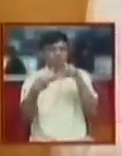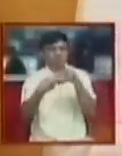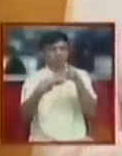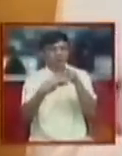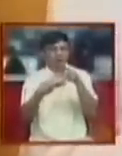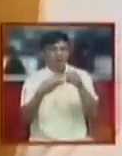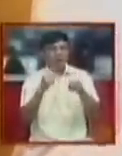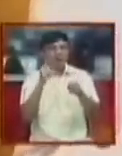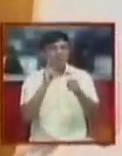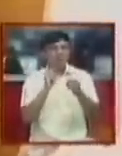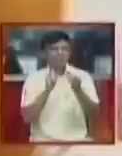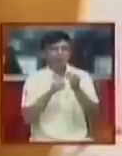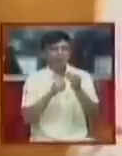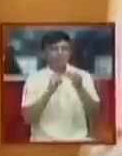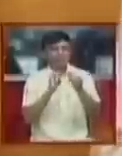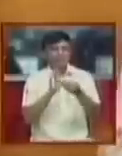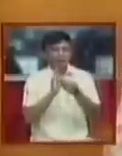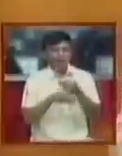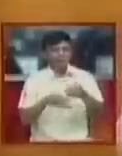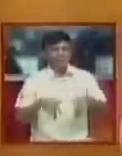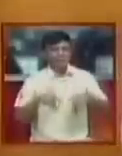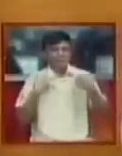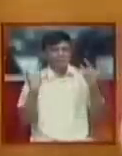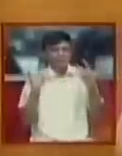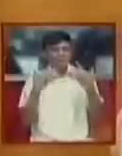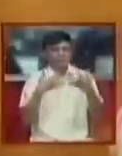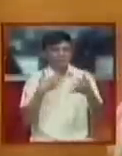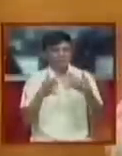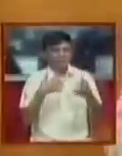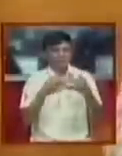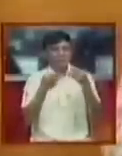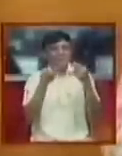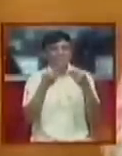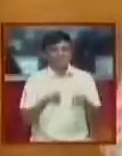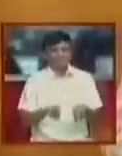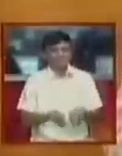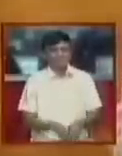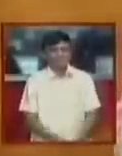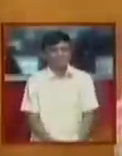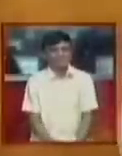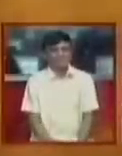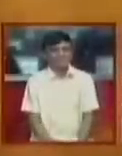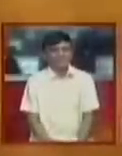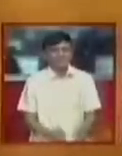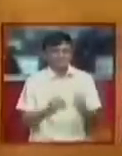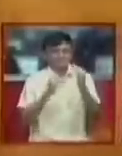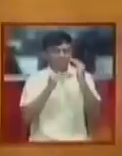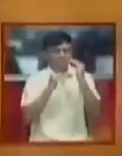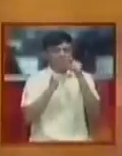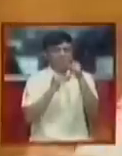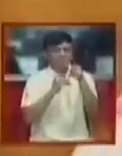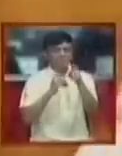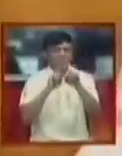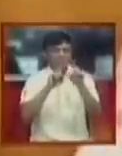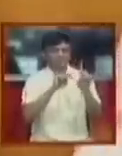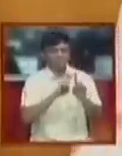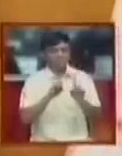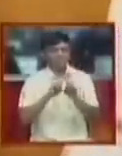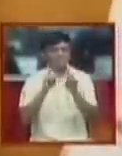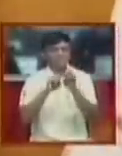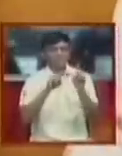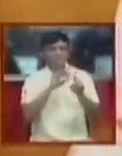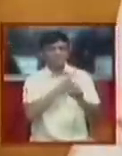pamilya niyang nag-aabang na makabalik siyang ligtas, anuman ang kanyang makaharap. Hayaan natin ang ilan sa